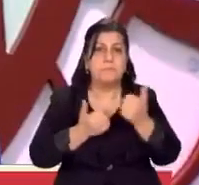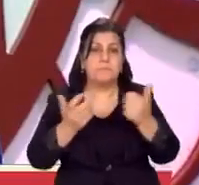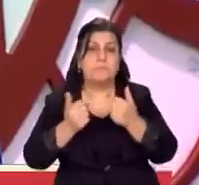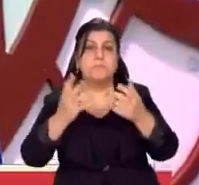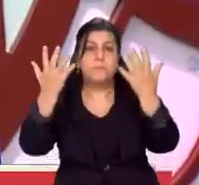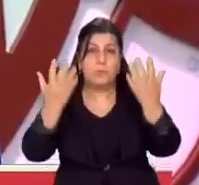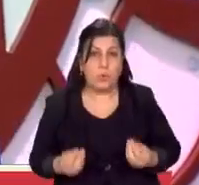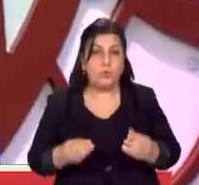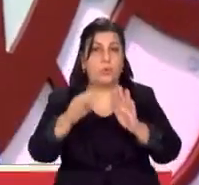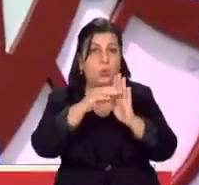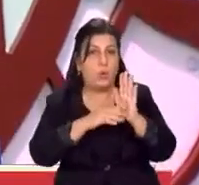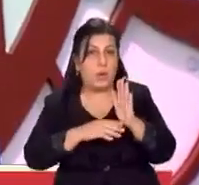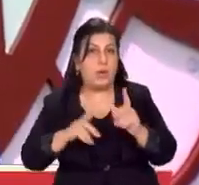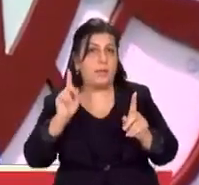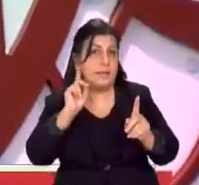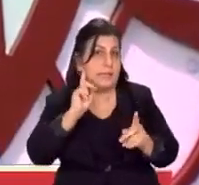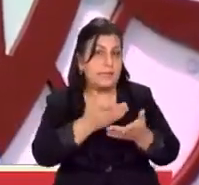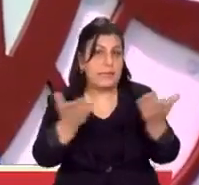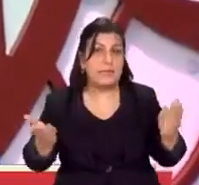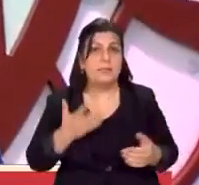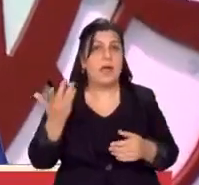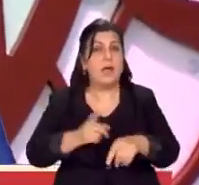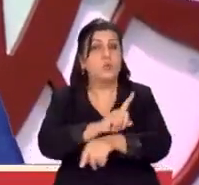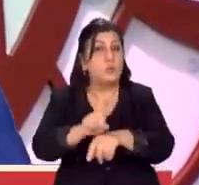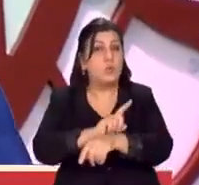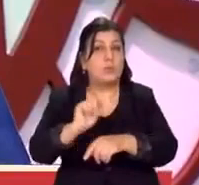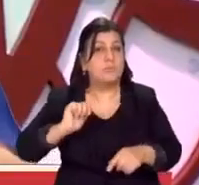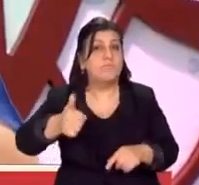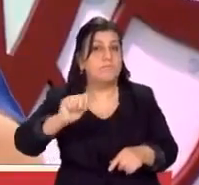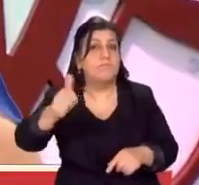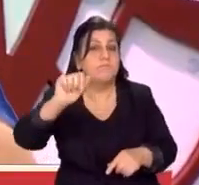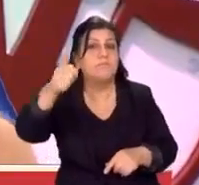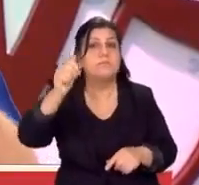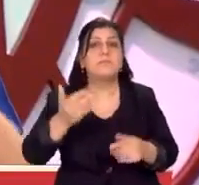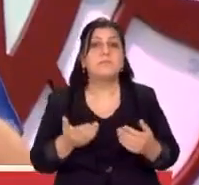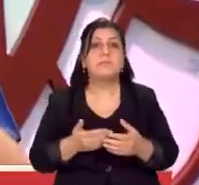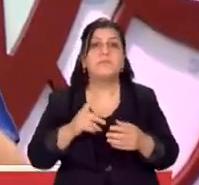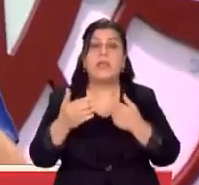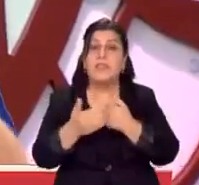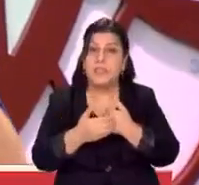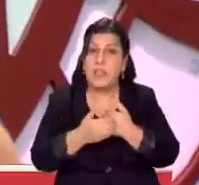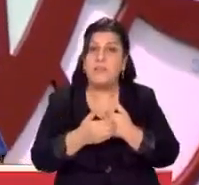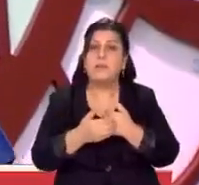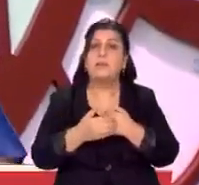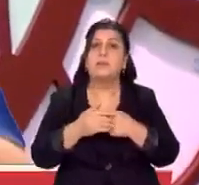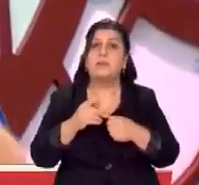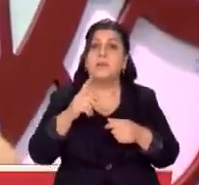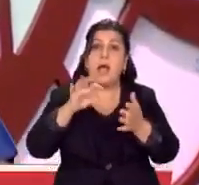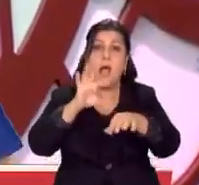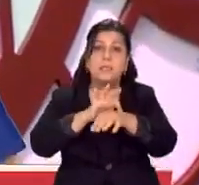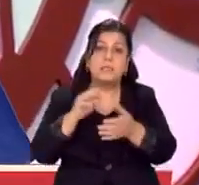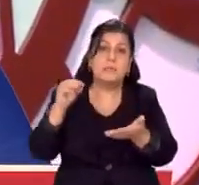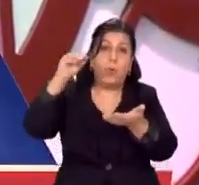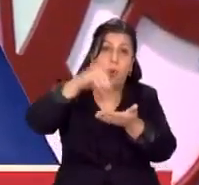Biz Bu kuralların belli bir süre daha özellikle işleyip tedavi veya tanı